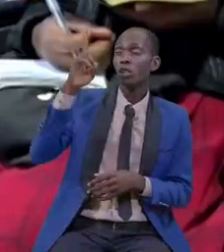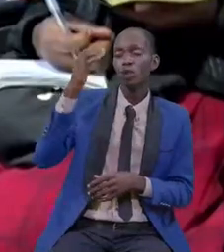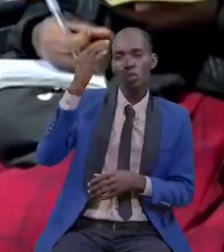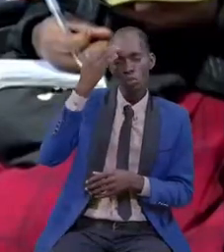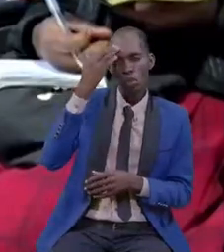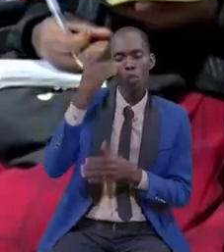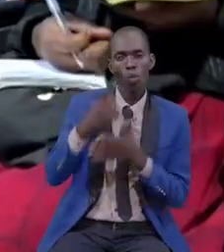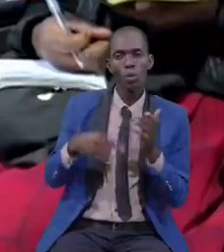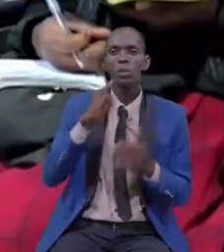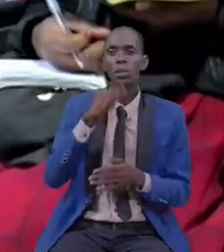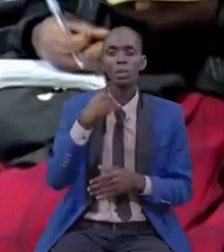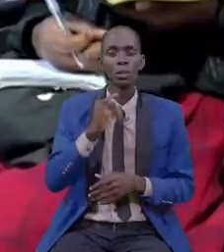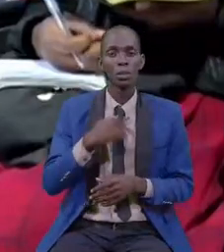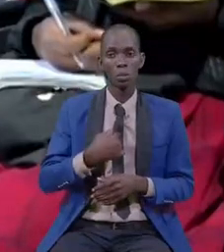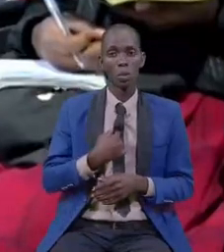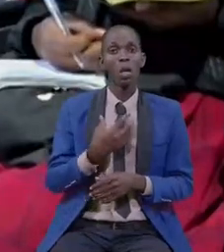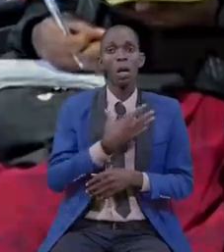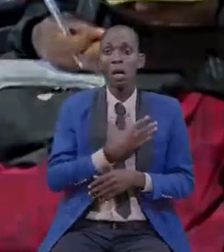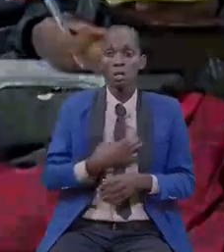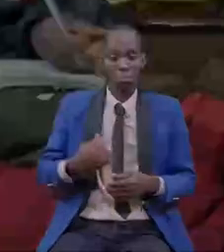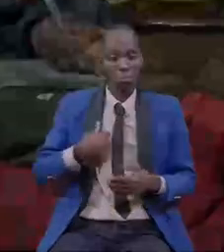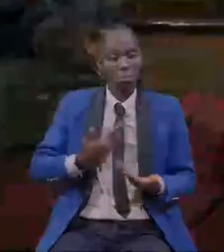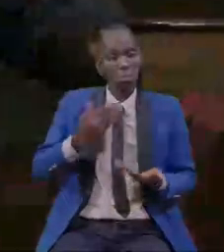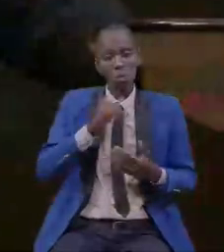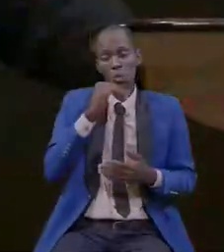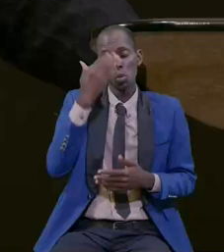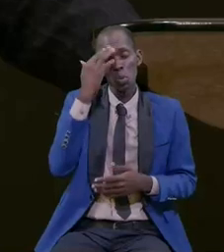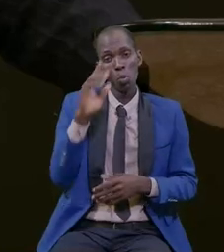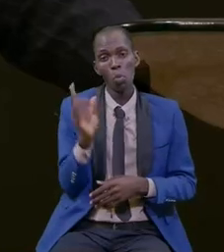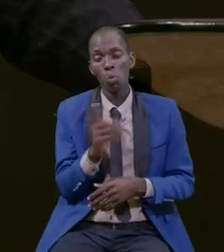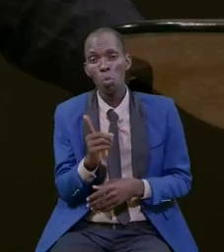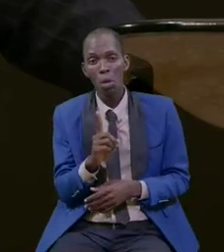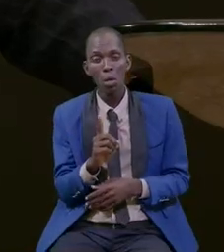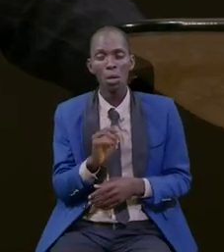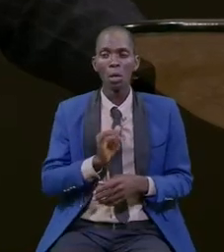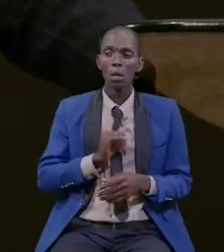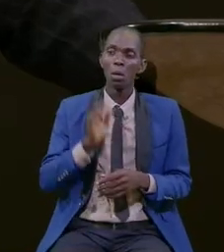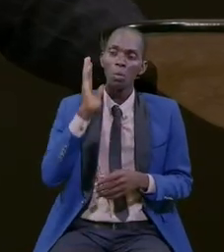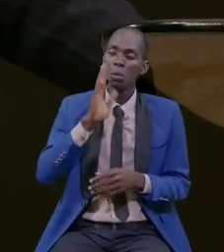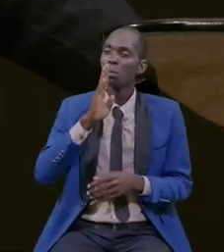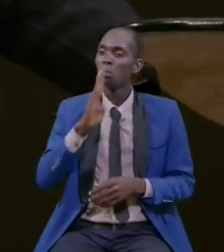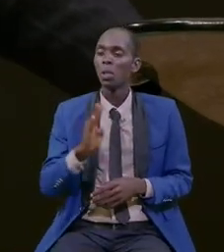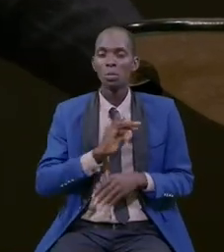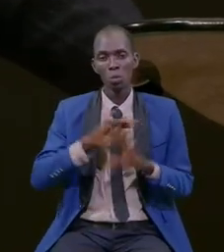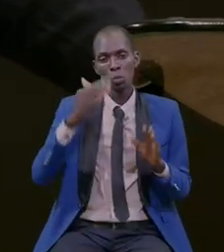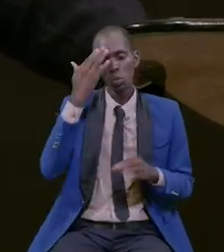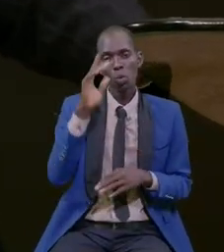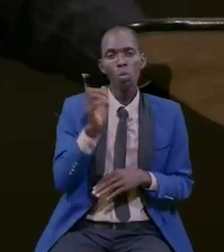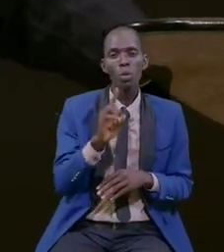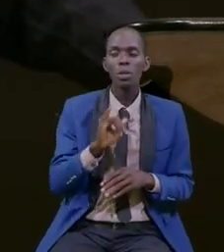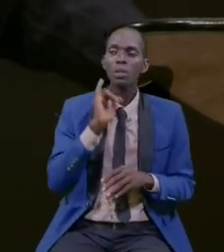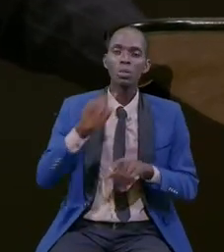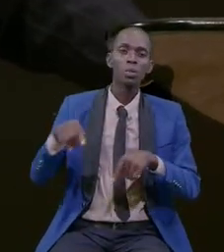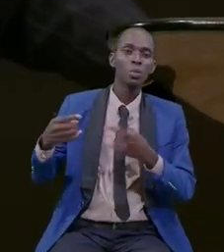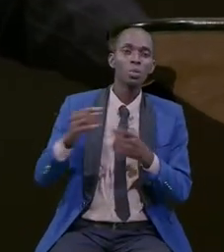qu'il dit et il allait là où il partait il ne savait même pas là où il serait il ne savait pas la destination il ne connaissait pas